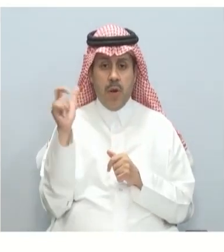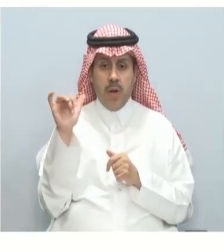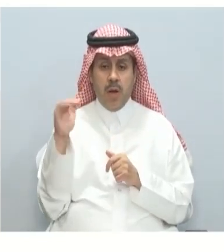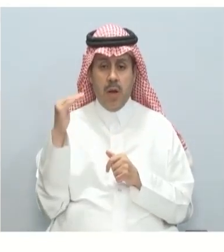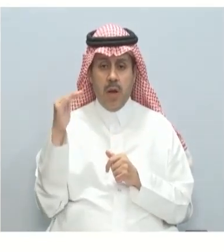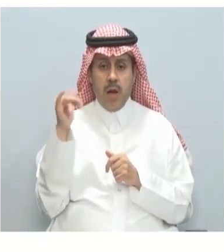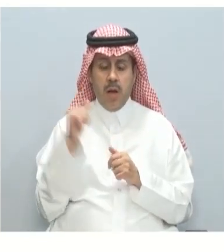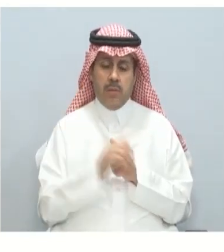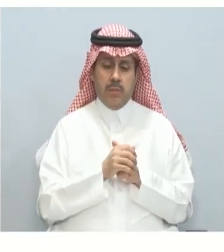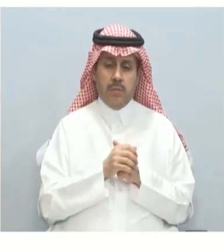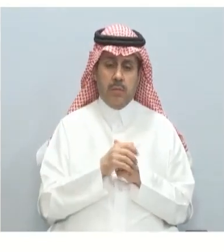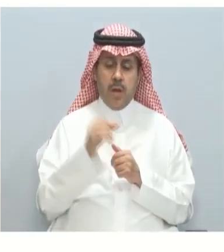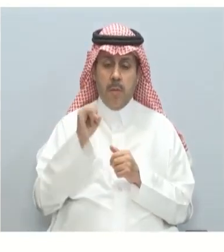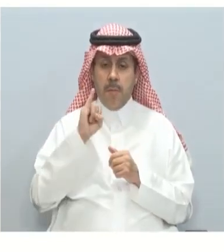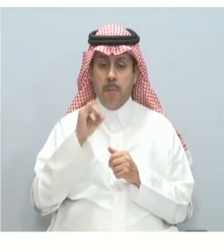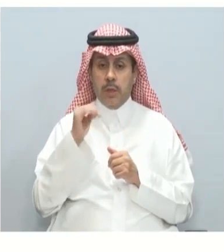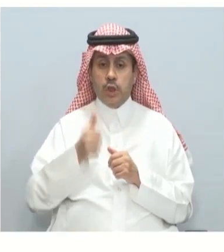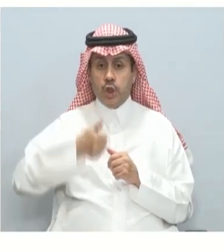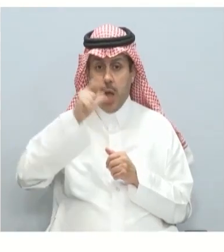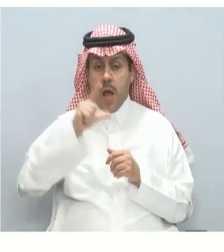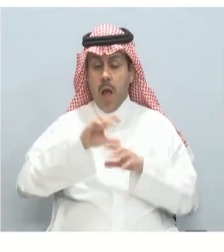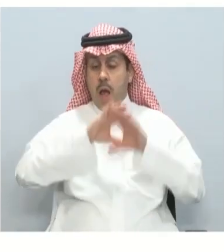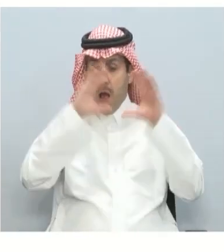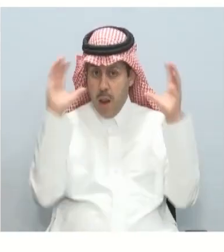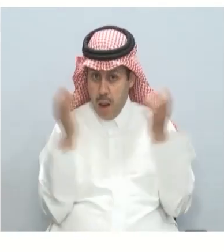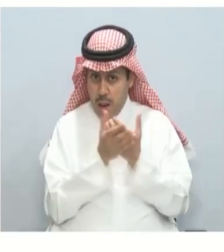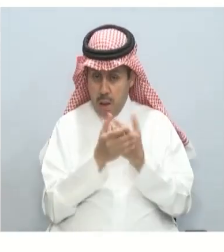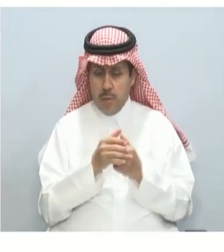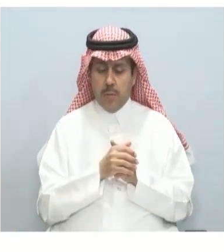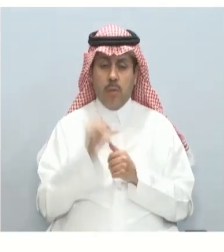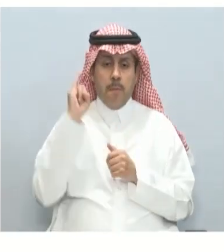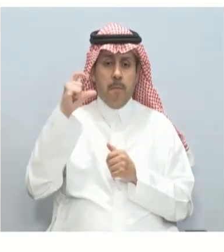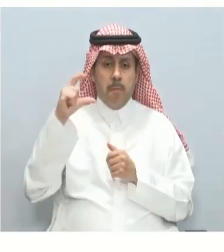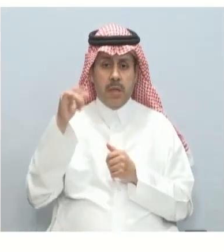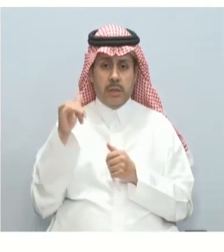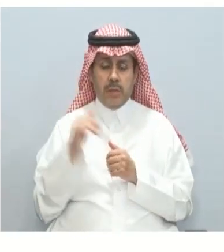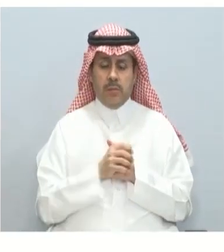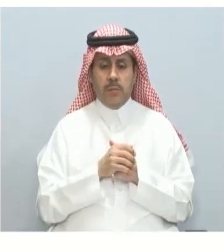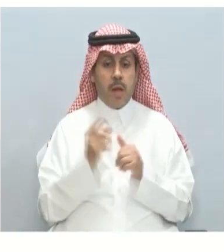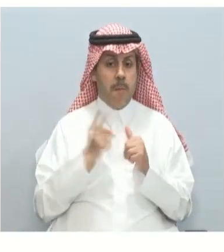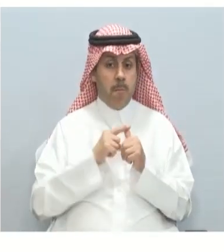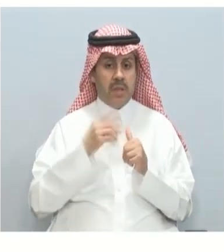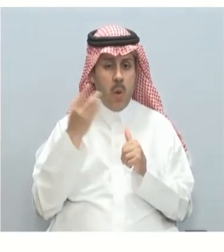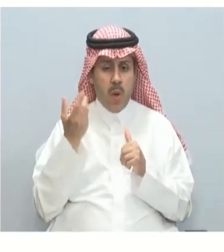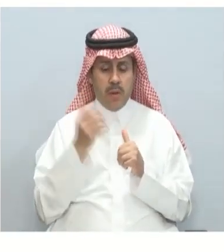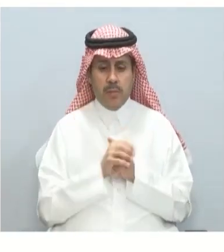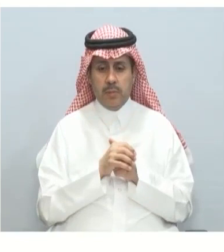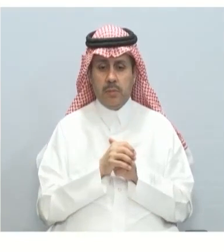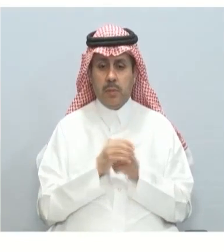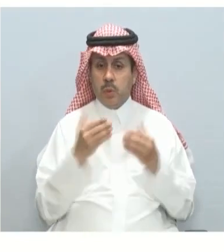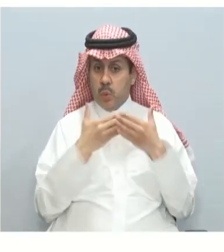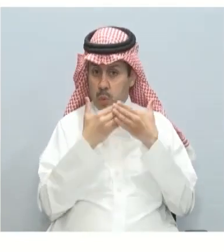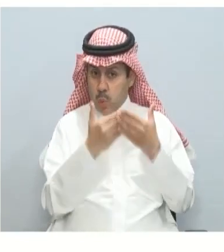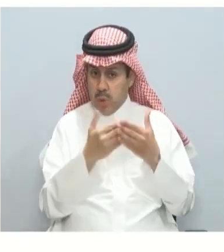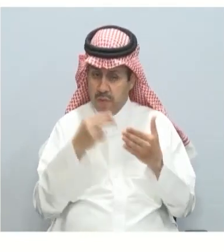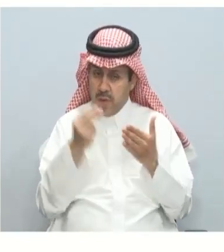التربيعي لما جبنا المجال والمدى عرفنا اللي هو نقطه البدء وين تبي تبدا طيب وتسا عننا هذه